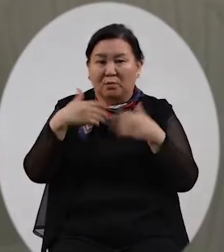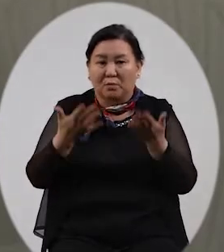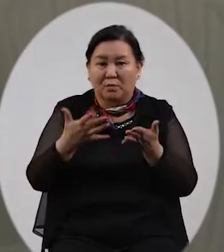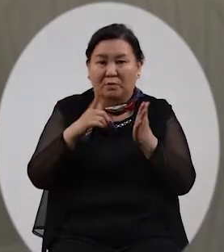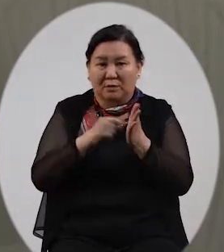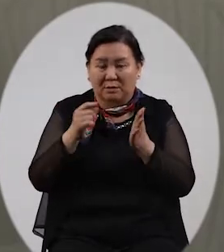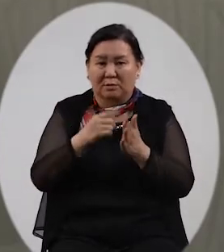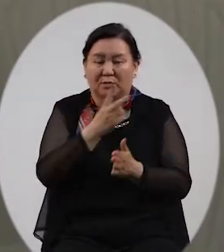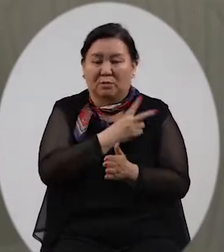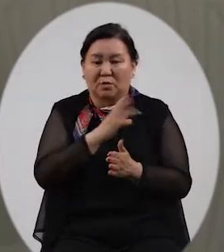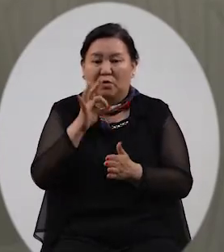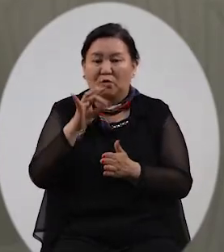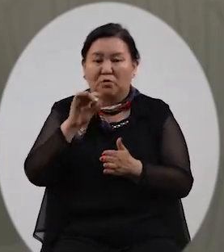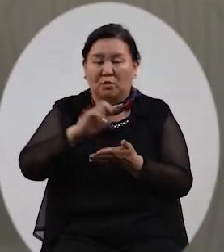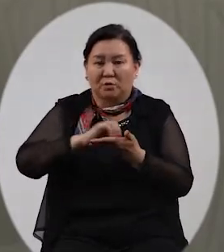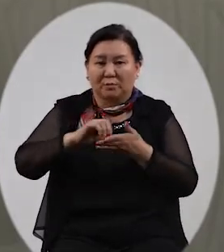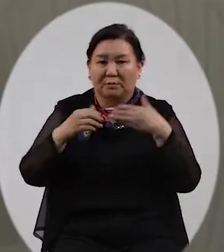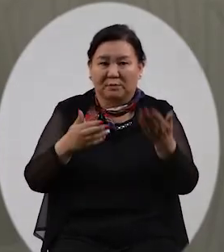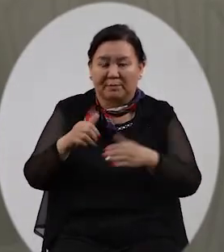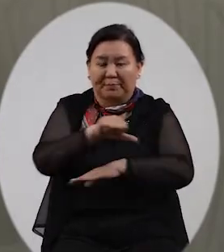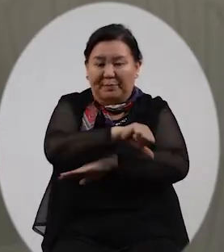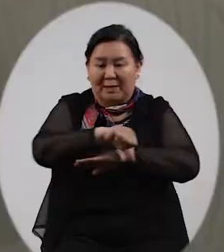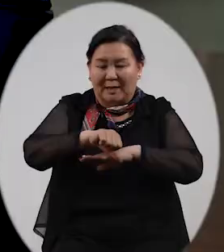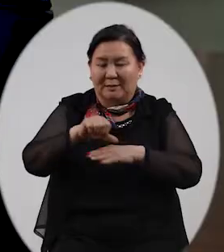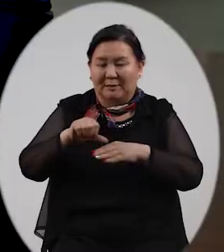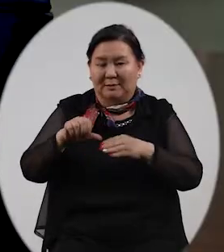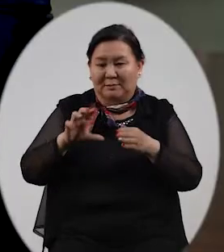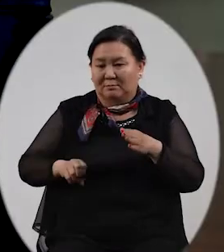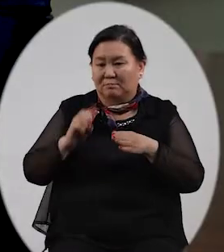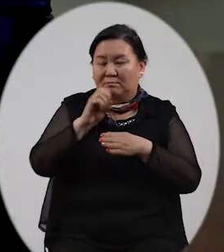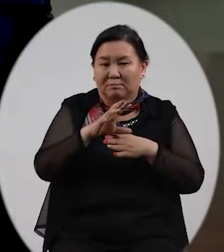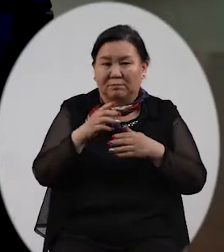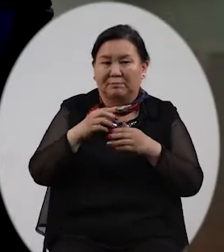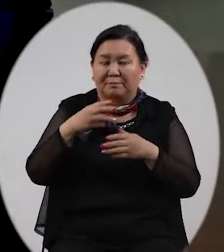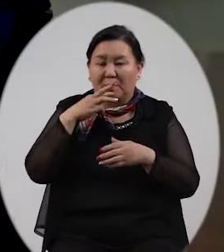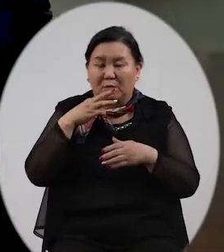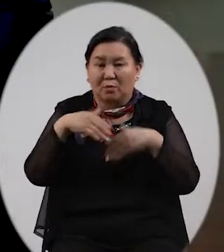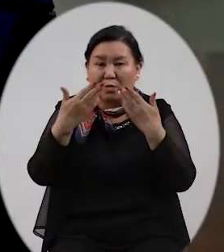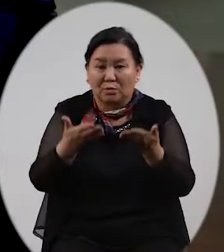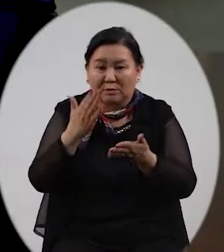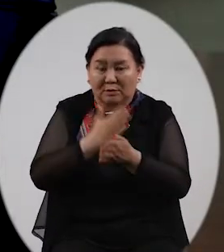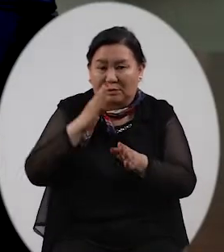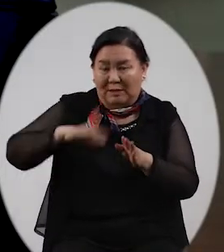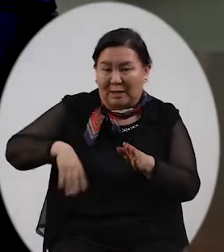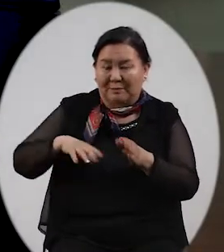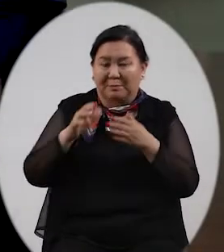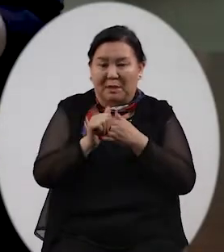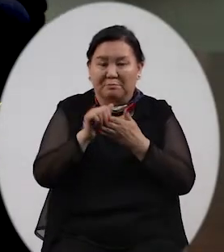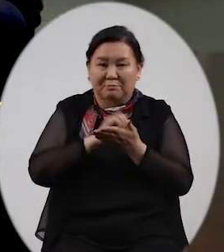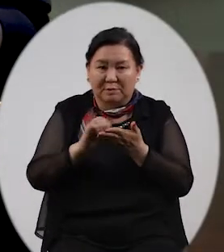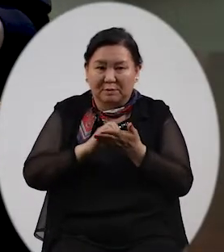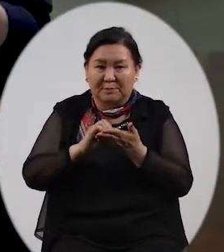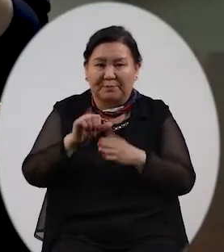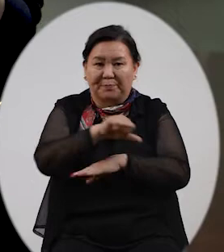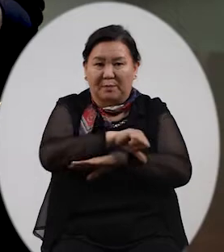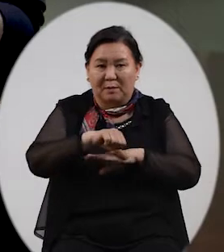одоо өргөдлөө өгөн за гайлын хэлээр нэвтрүүлэх мэдүүлгээ өгснөөс хойш бол гайлын баримтчгийг бол эсвэл